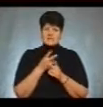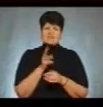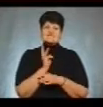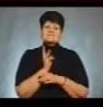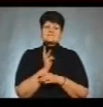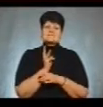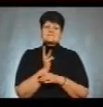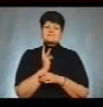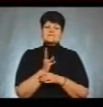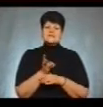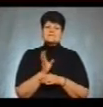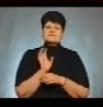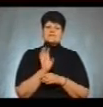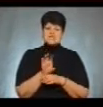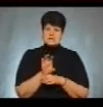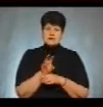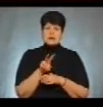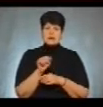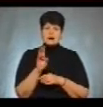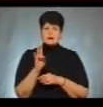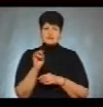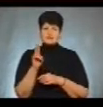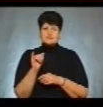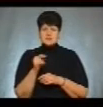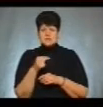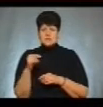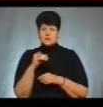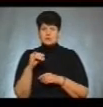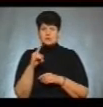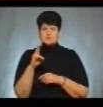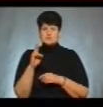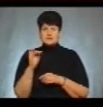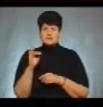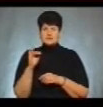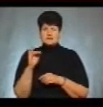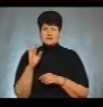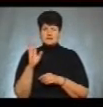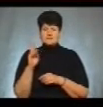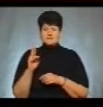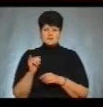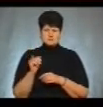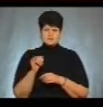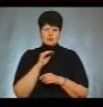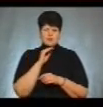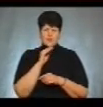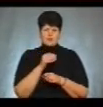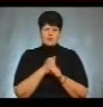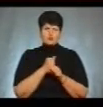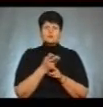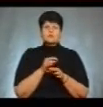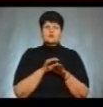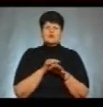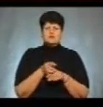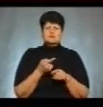відео на ділянці дороги Аланівці-Юськівці. Хочу, щоб ви оцінили як професіонал роботи, які там проводилися.